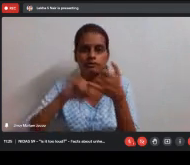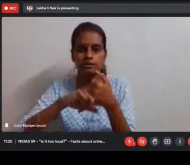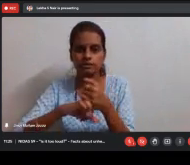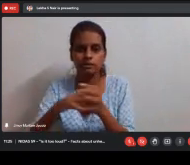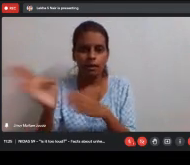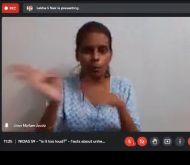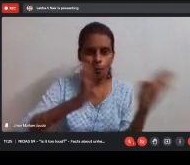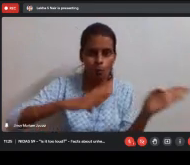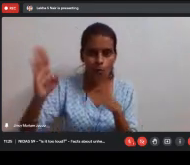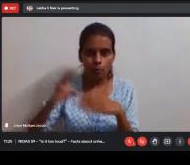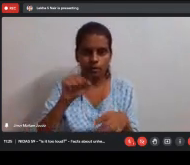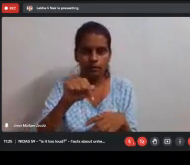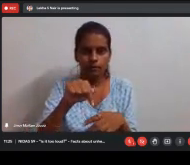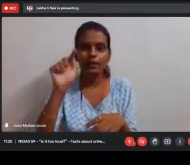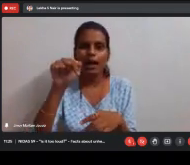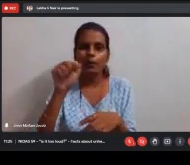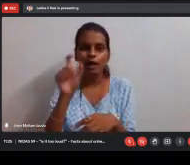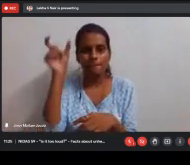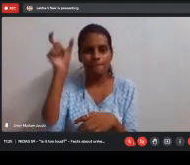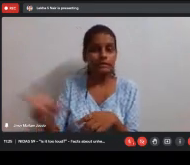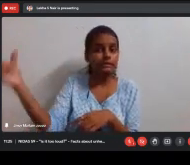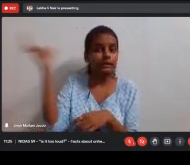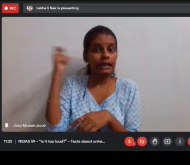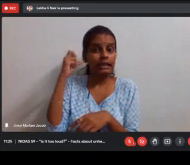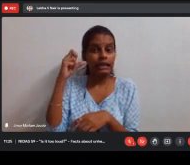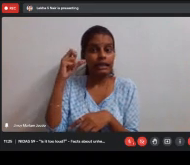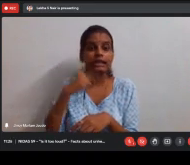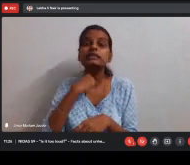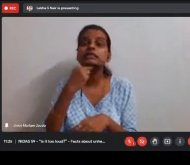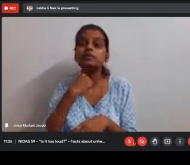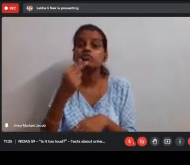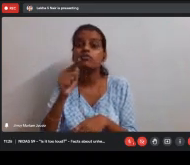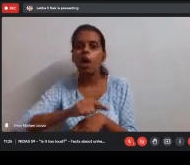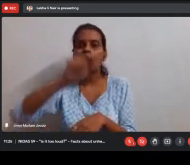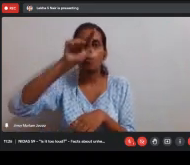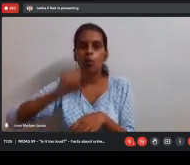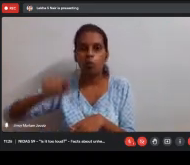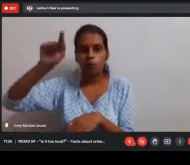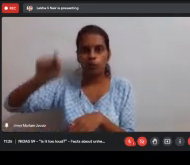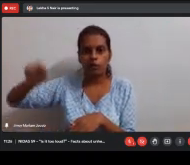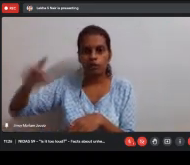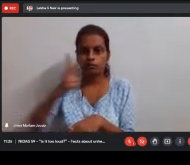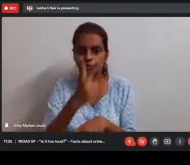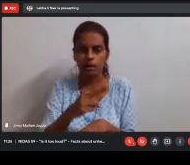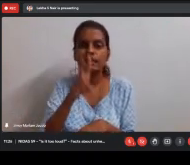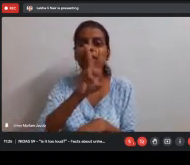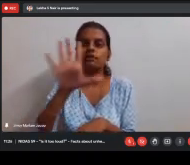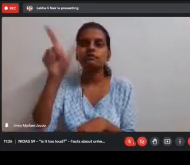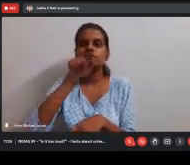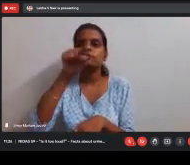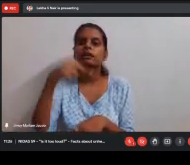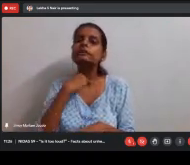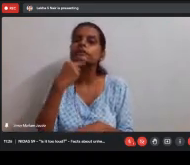വ്യക്തി ഇപ്പൊ നമ്മൾ കണ്ടത്, ആ വ്യക്തി പാട്ട് കേൾക്കുകയാണ്. പാട്ട് കേൾക്കുമ്പോൾ ഈ കാണിക്കുന്നത്, ഇപ്പൊ നിങ്ങൾ കണ്ടുകൊണ്ടിരിക്കുന്നത് ഹെയർ സെല്ല്